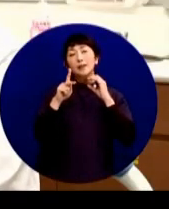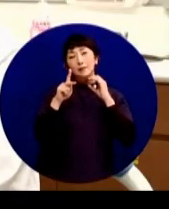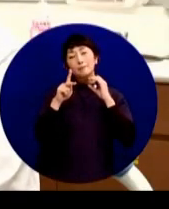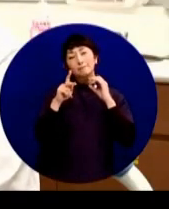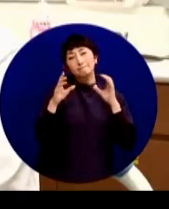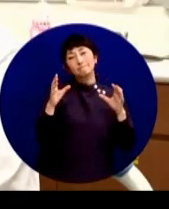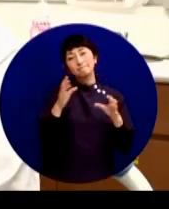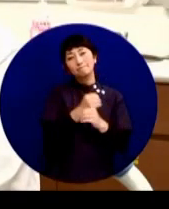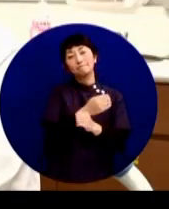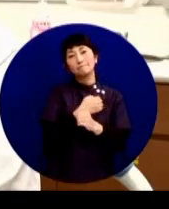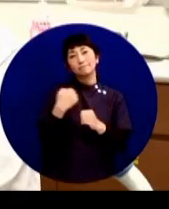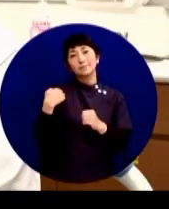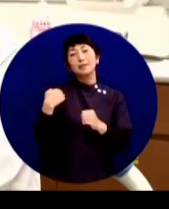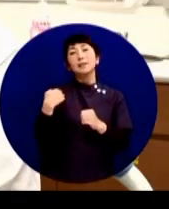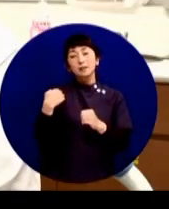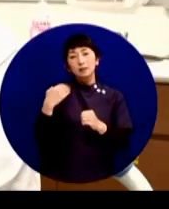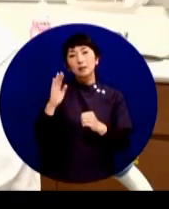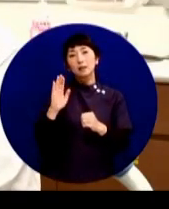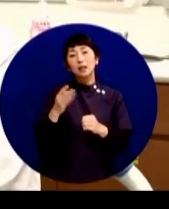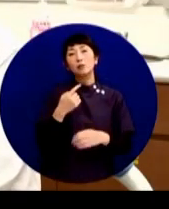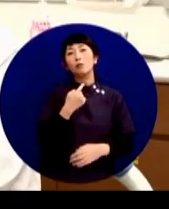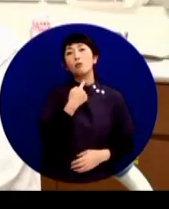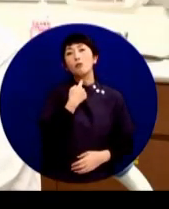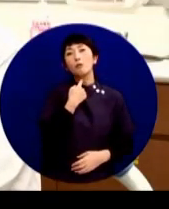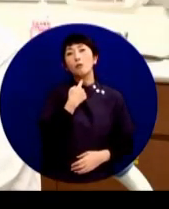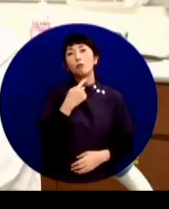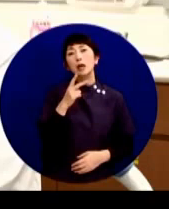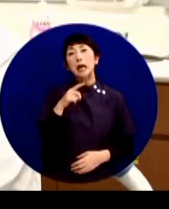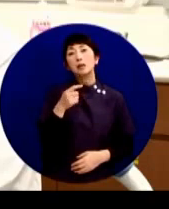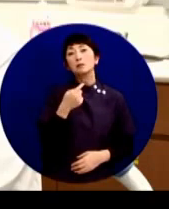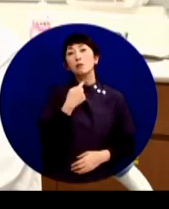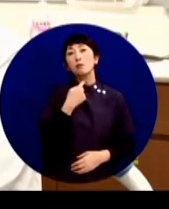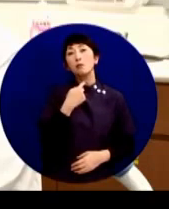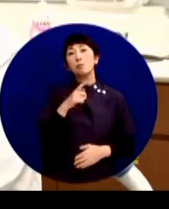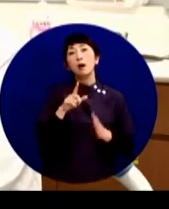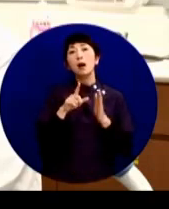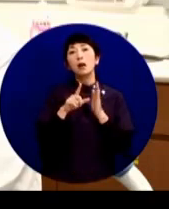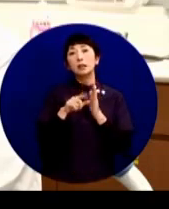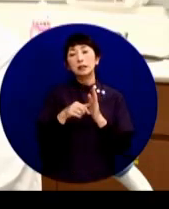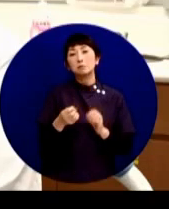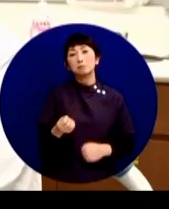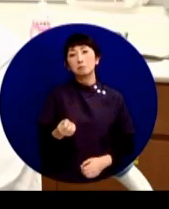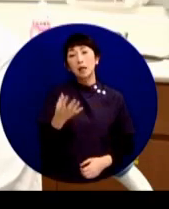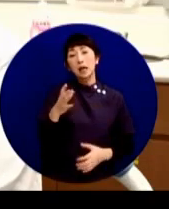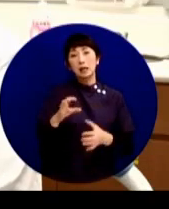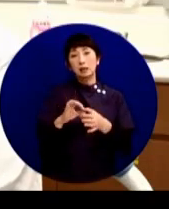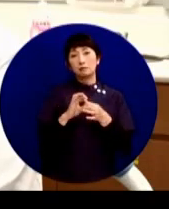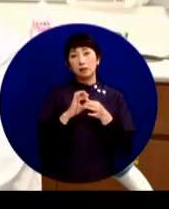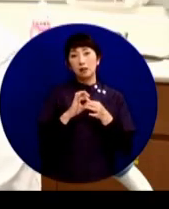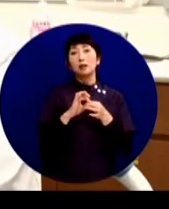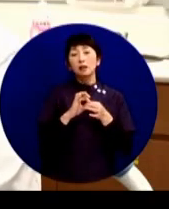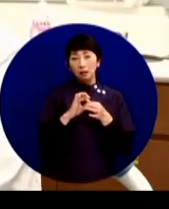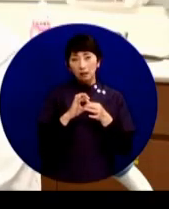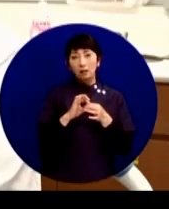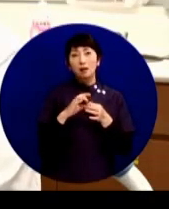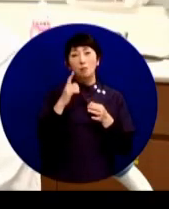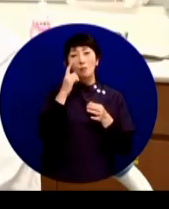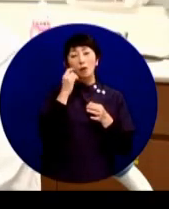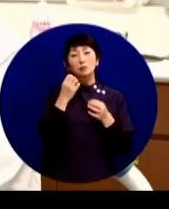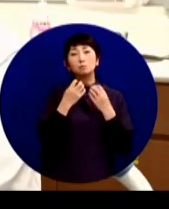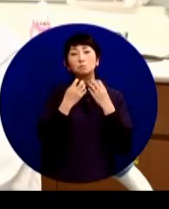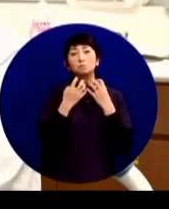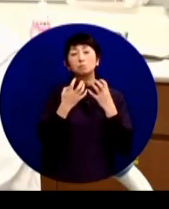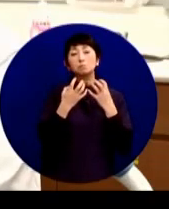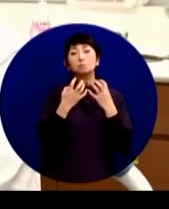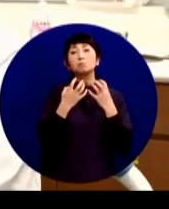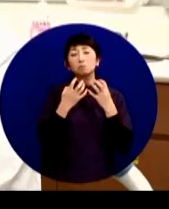がんですが、喉元にある臓器なので進展すると取り返しのつかないことになるので、喉元の腫れに